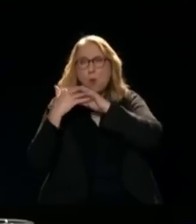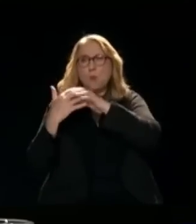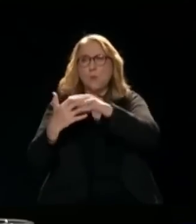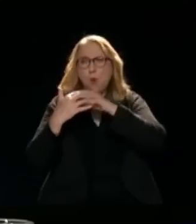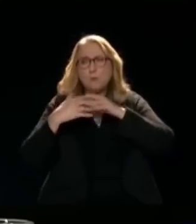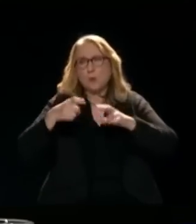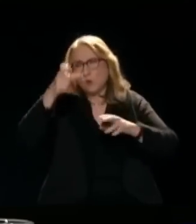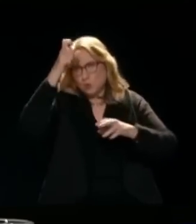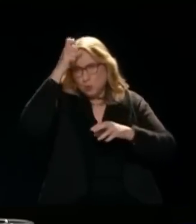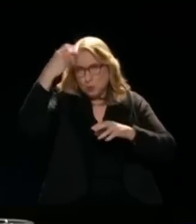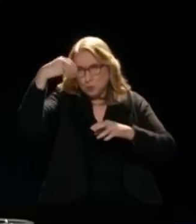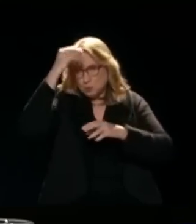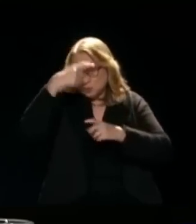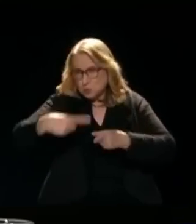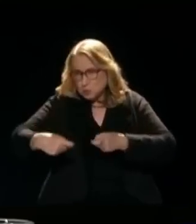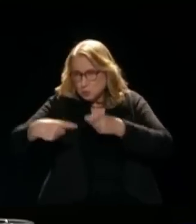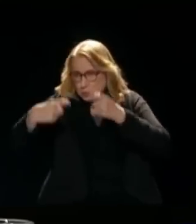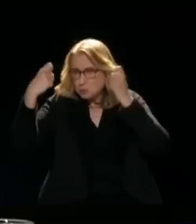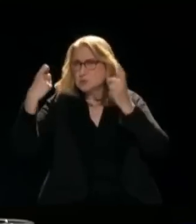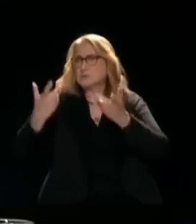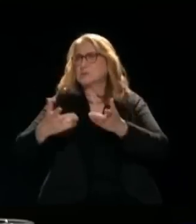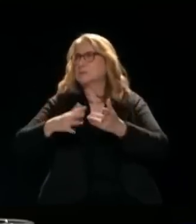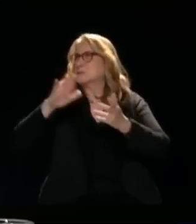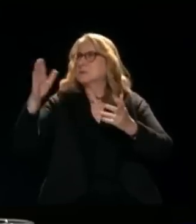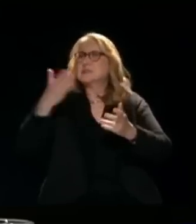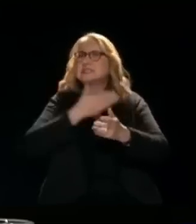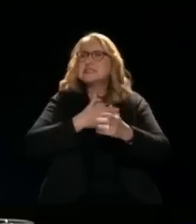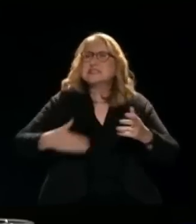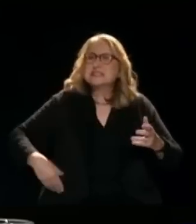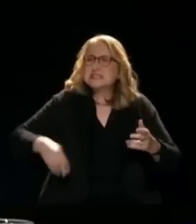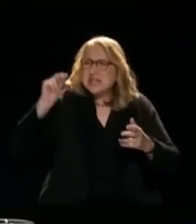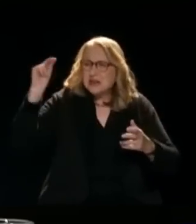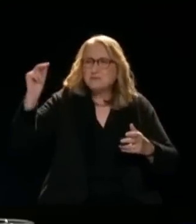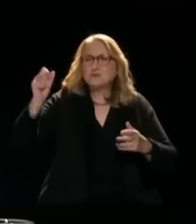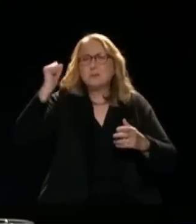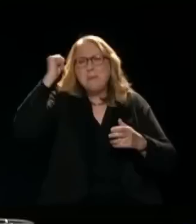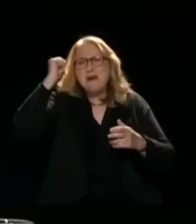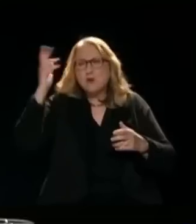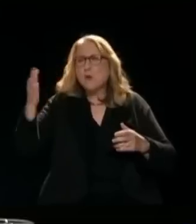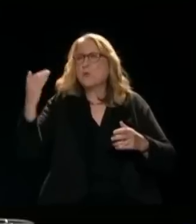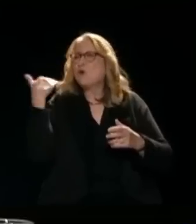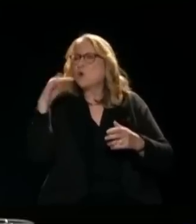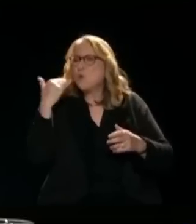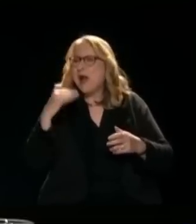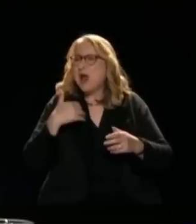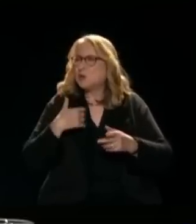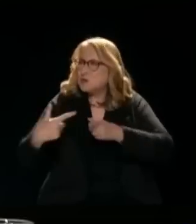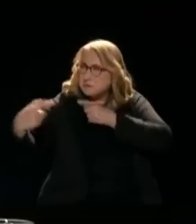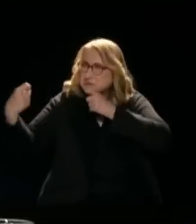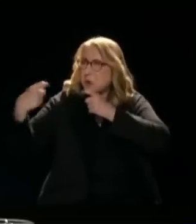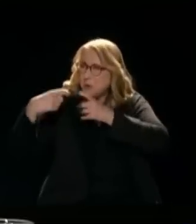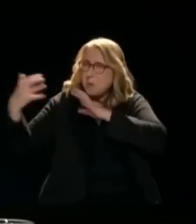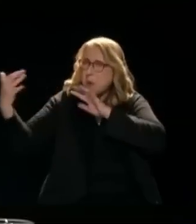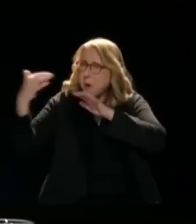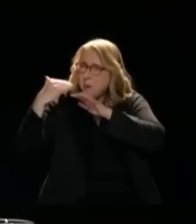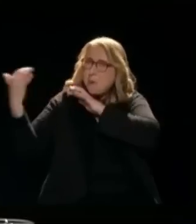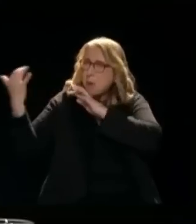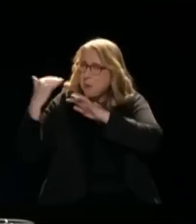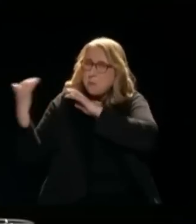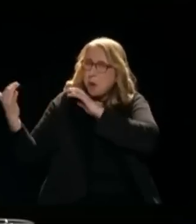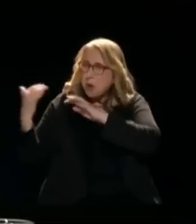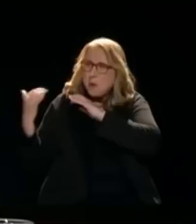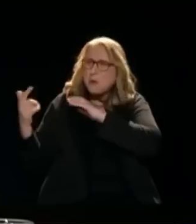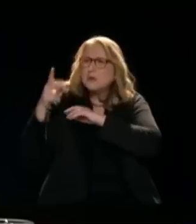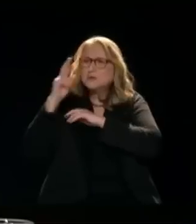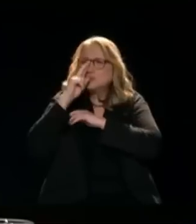το κρατήδιο όταν πολεμούσαμε με τους Σέρβους, τους Βουλγάρους, Μαυροβούνιους και Ρουμάνους? Πώς είναι δυνατόν η χώρα μας να